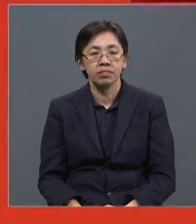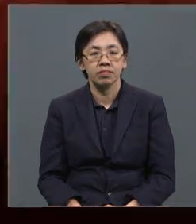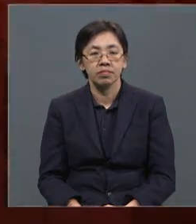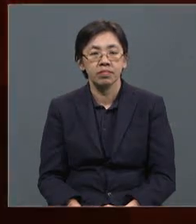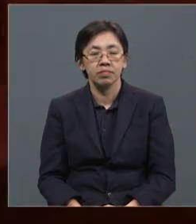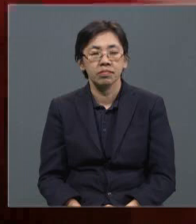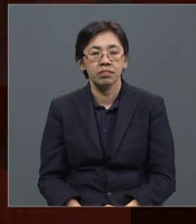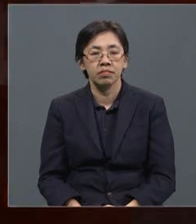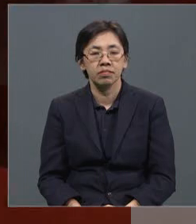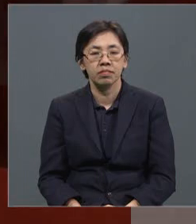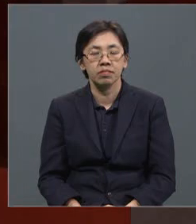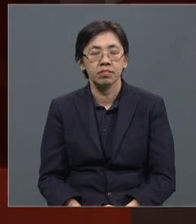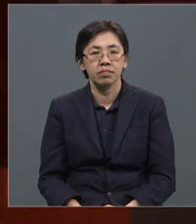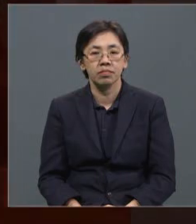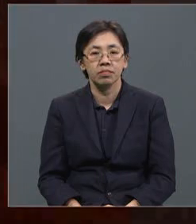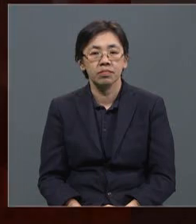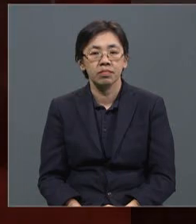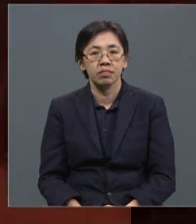ามต้องไม่เกิน90วัน